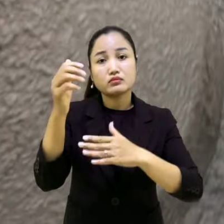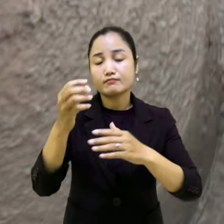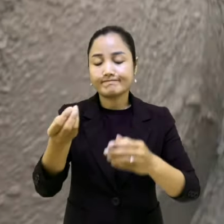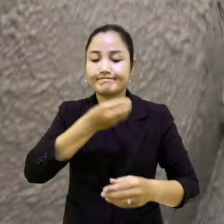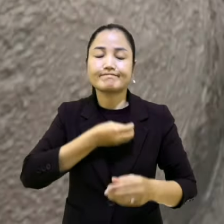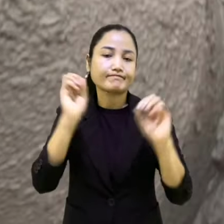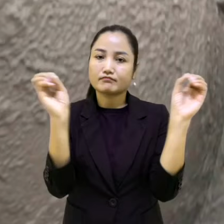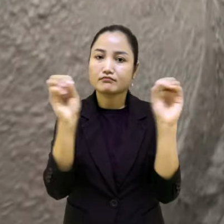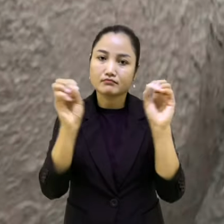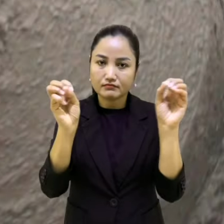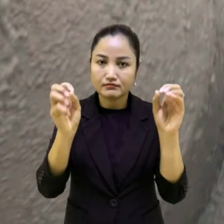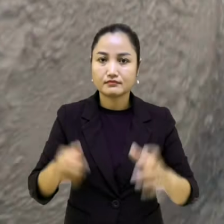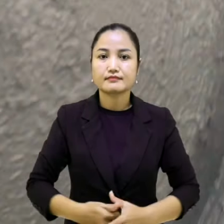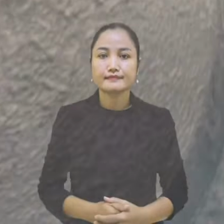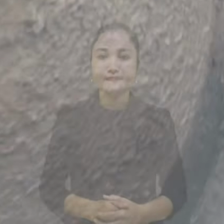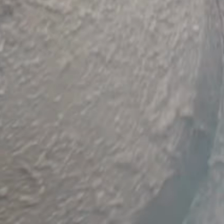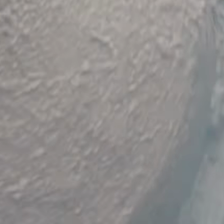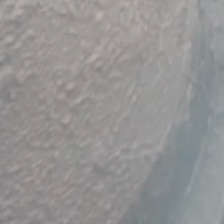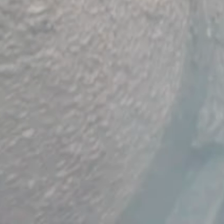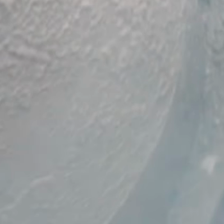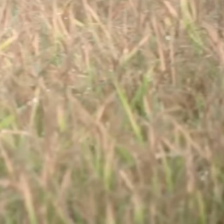cứ ăn bên chấm nồi thì